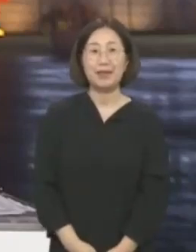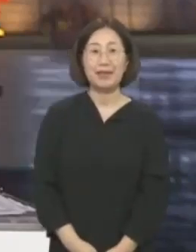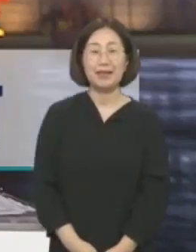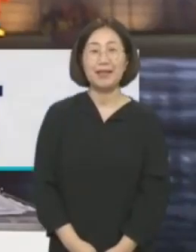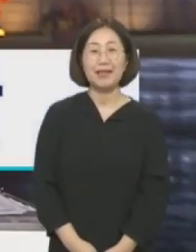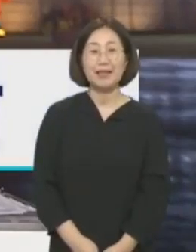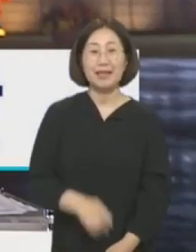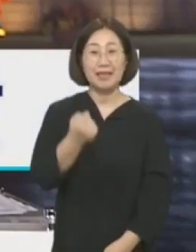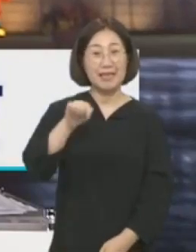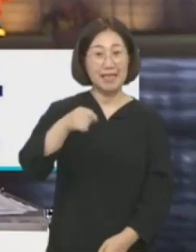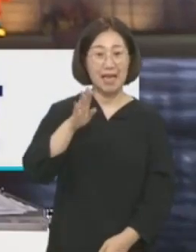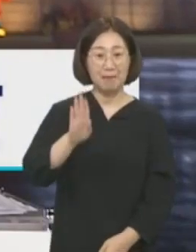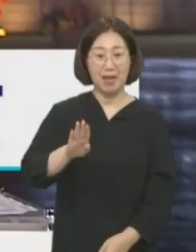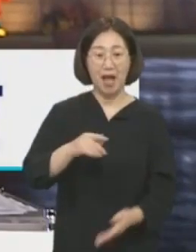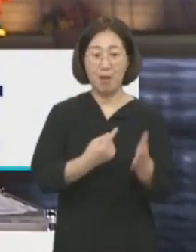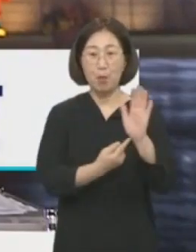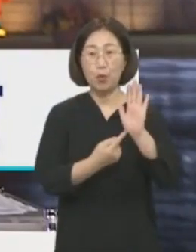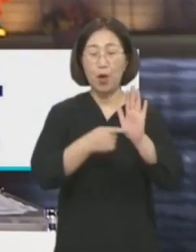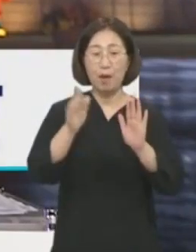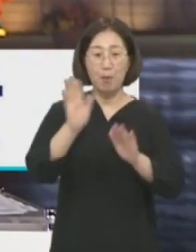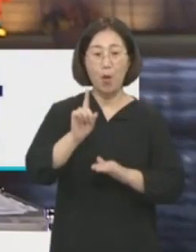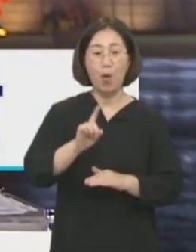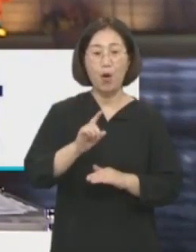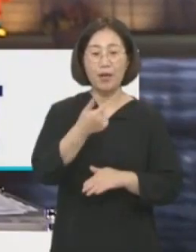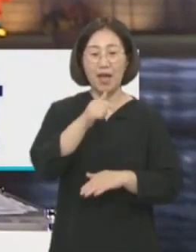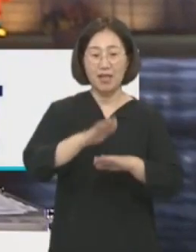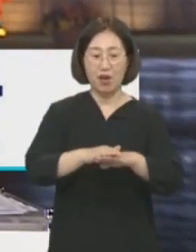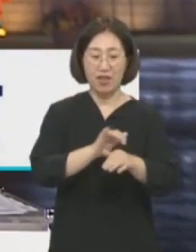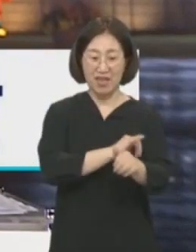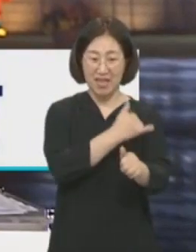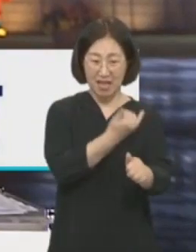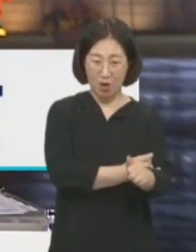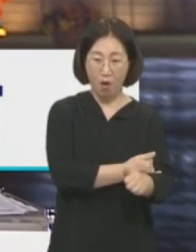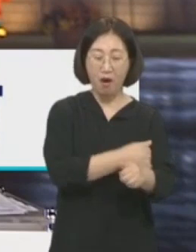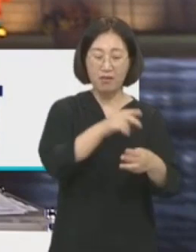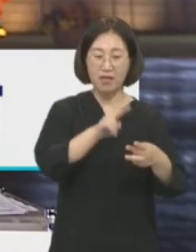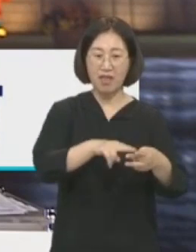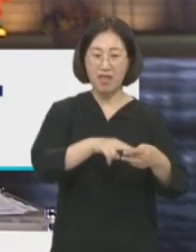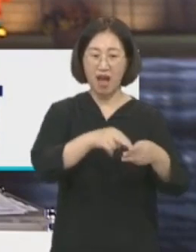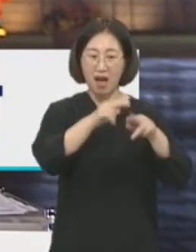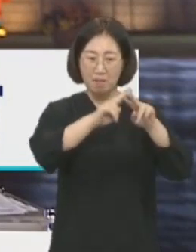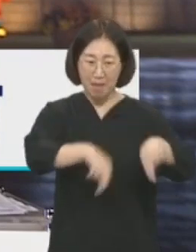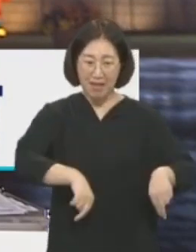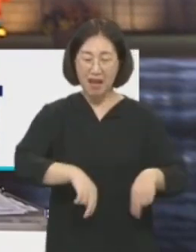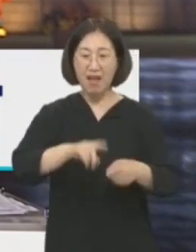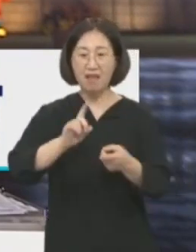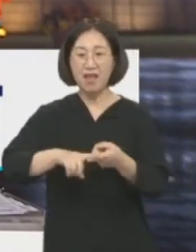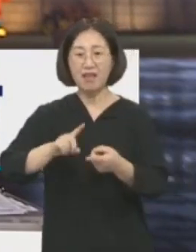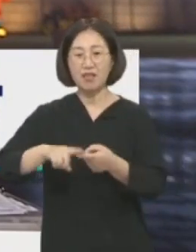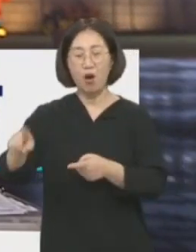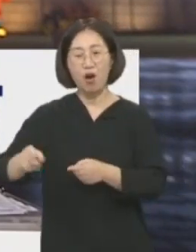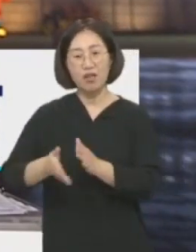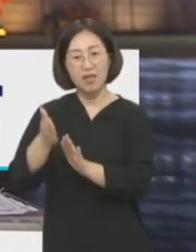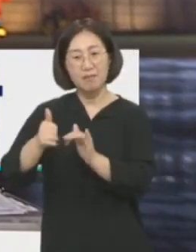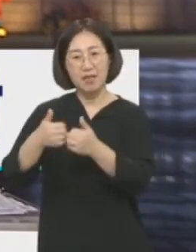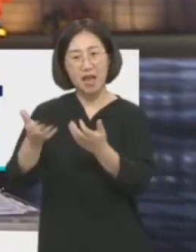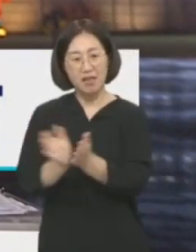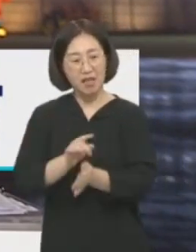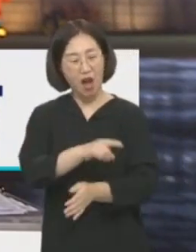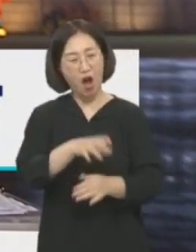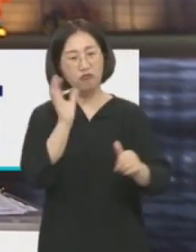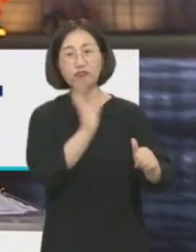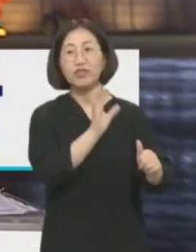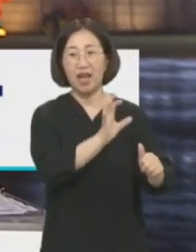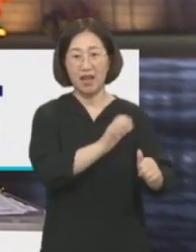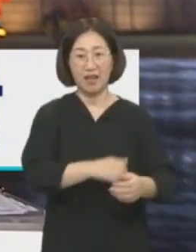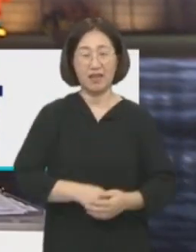다음 소식입니다. TJB가 단독 보도한 대전시의 인권센터 폐쇄 결정에 대해 지역 시민단체들이 대전시의 독단적인 결정을